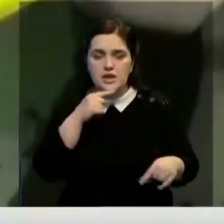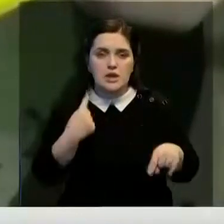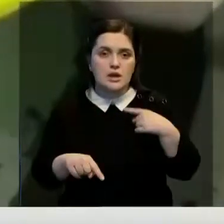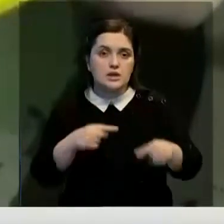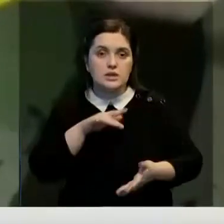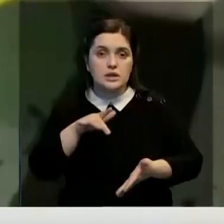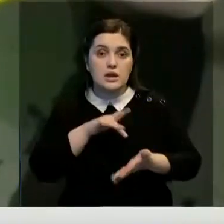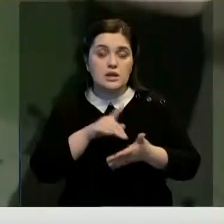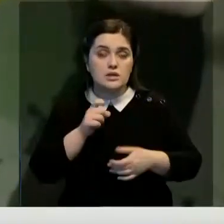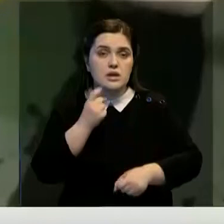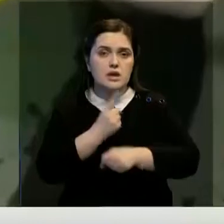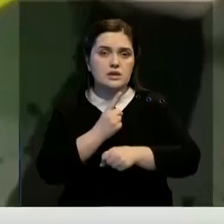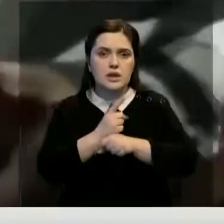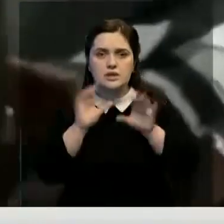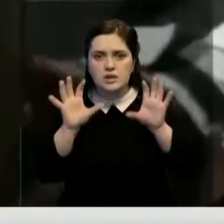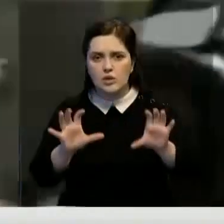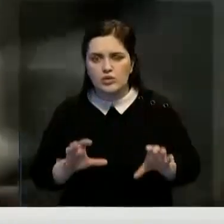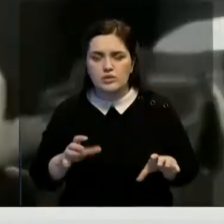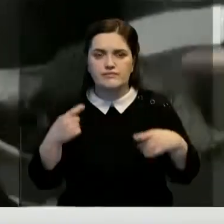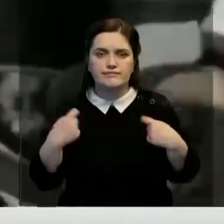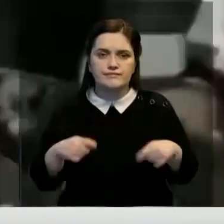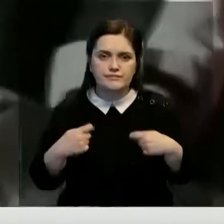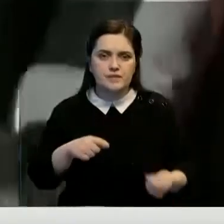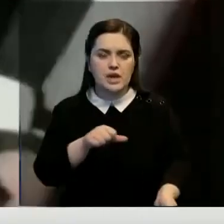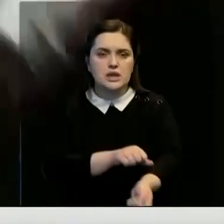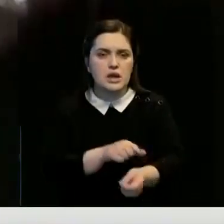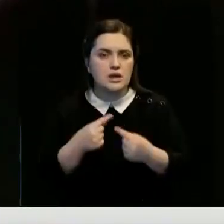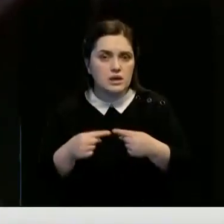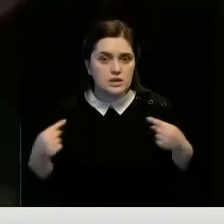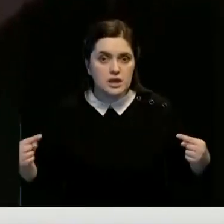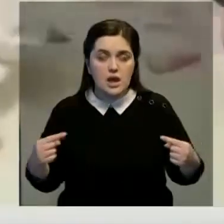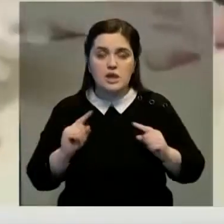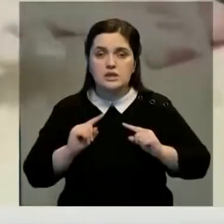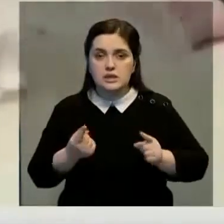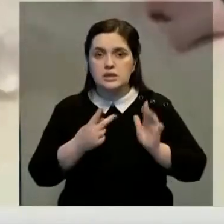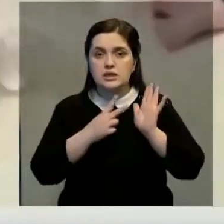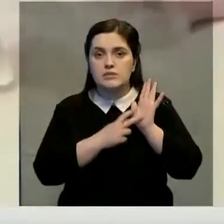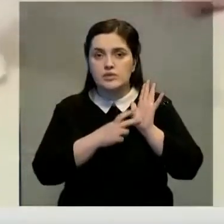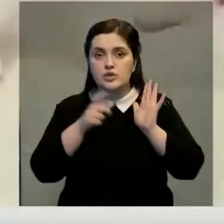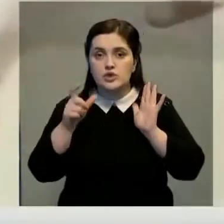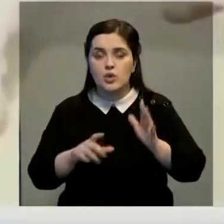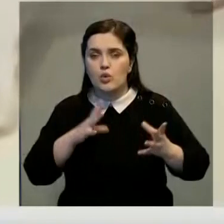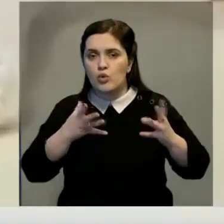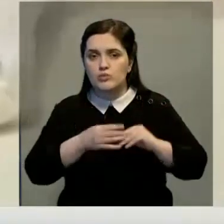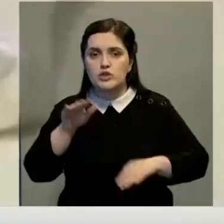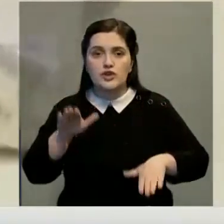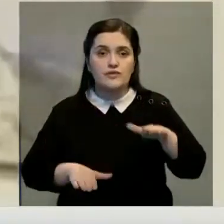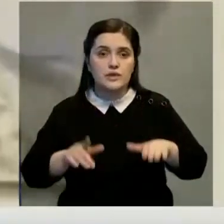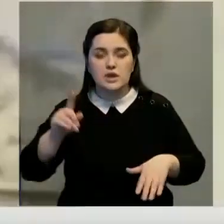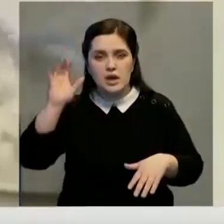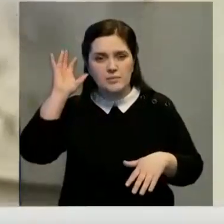регионах республики за незаконное хранение и распространение наркотиков задержаны почти 700 человек. Общий вес изъятых у